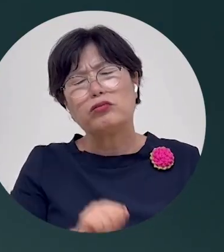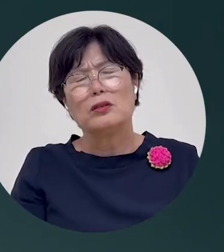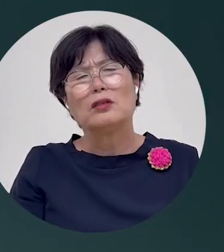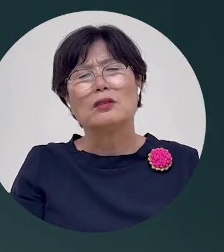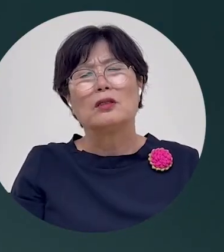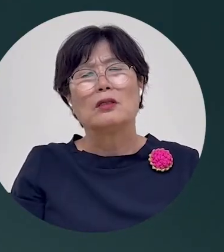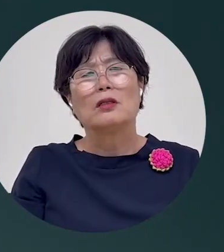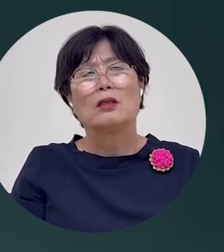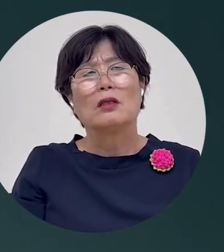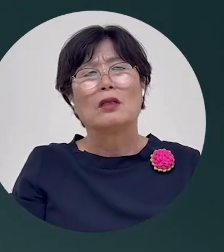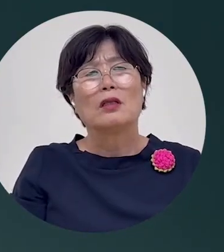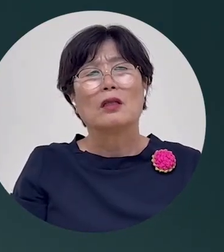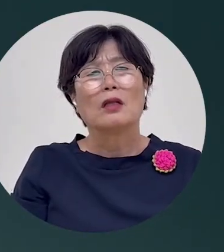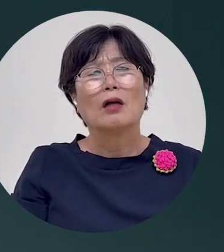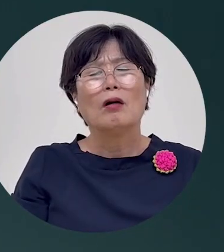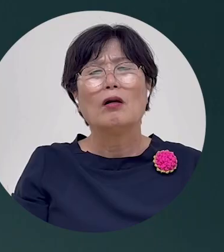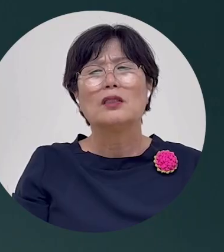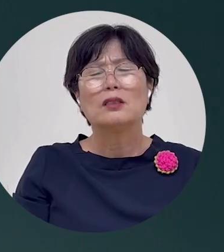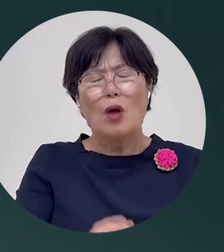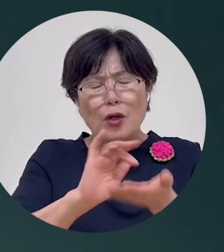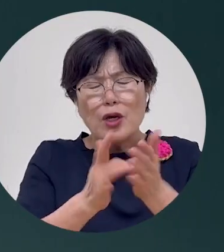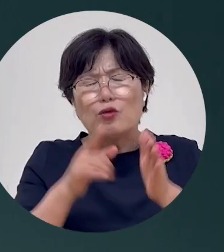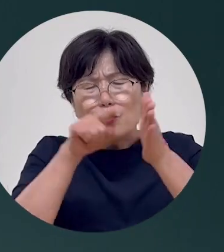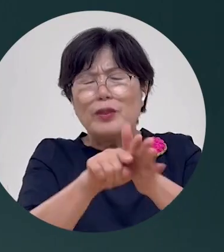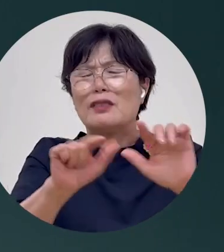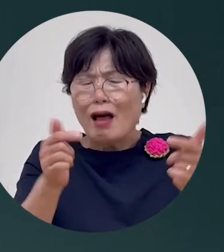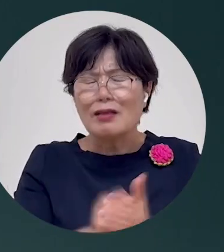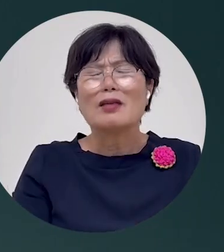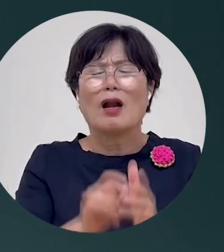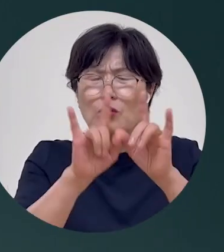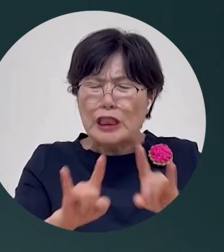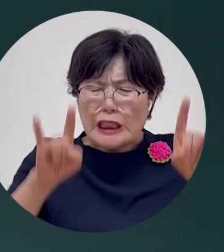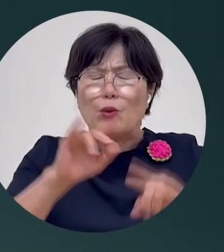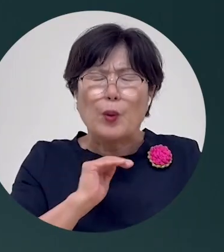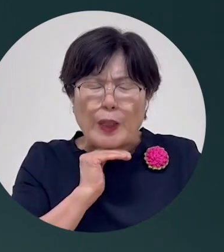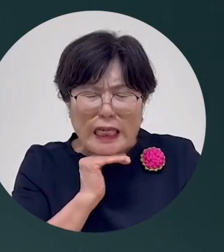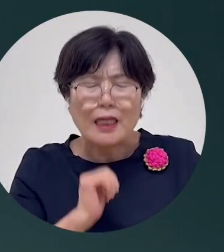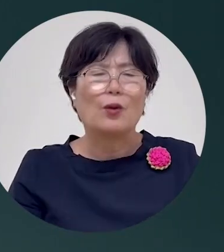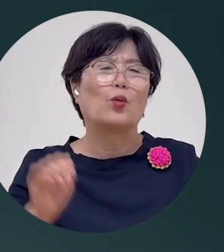암담한 인생을 살고 있어요. 굉장히 소망이 있는 것 같은데,